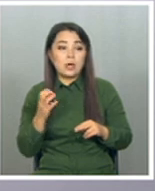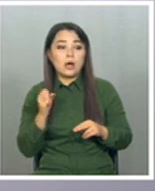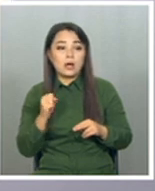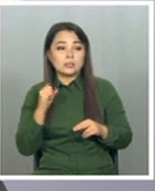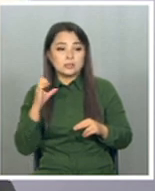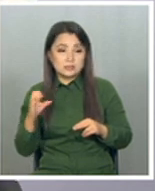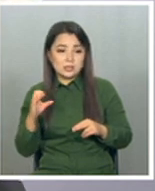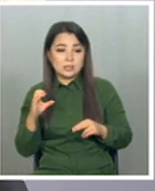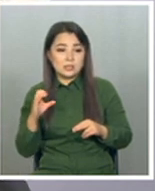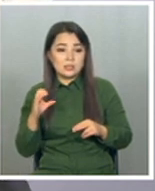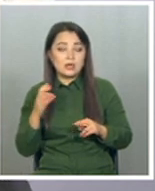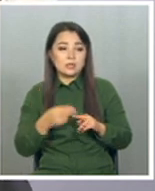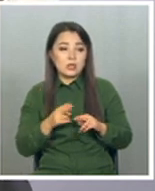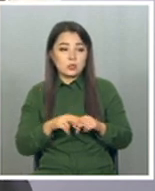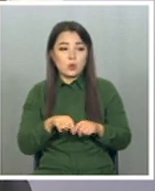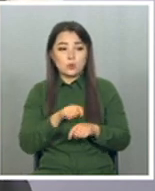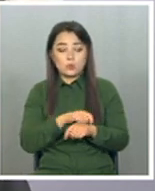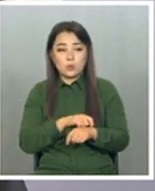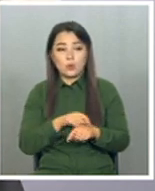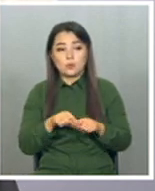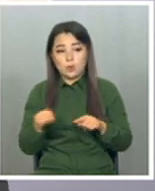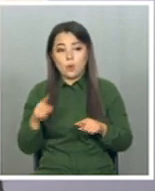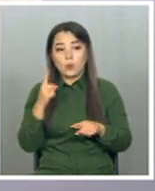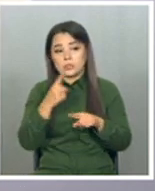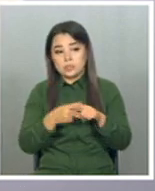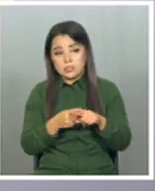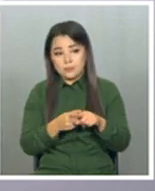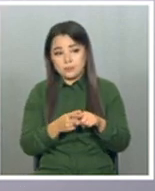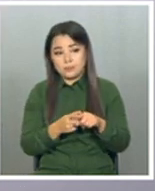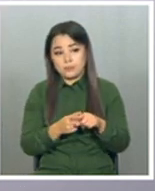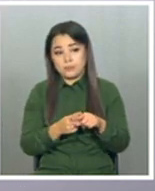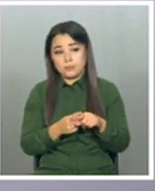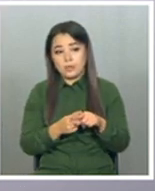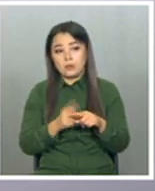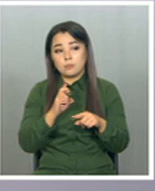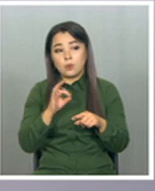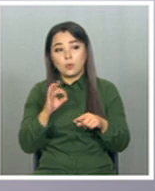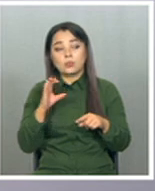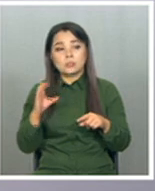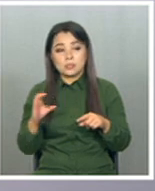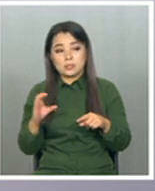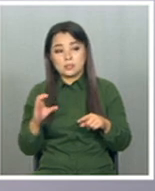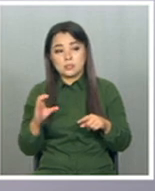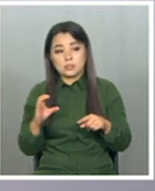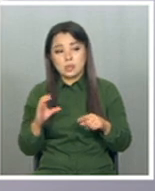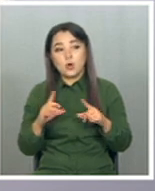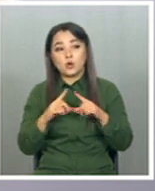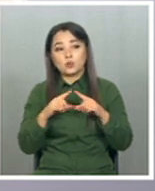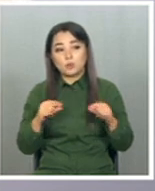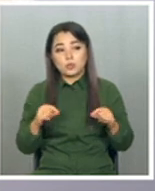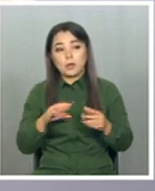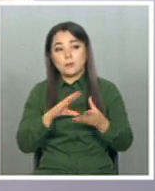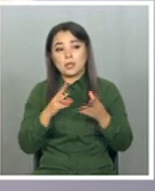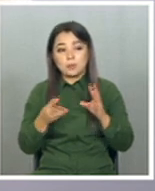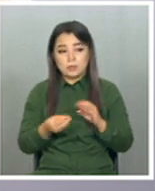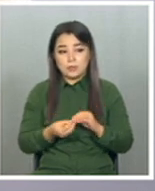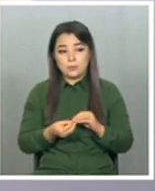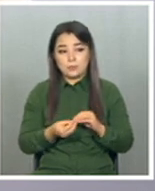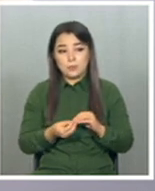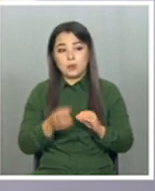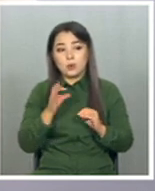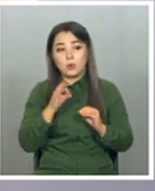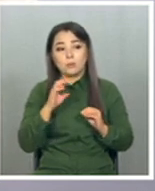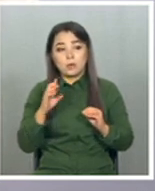AC қабырғаларының ұзындықтарының қосындысы. Ал BOC үшбұрышының периметрі ол